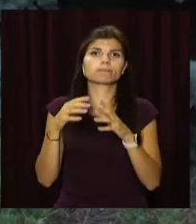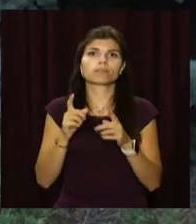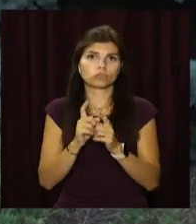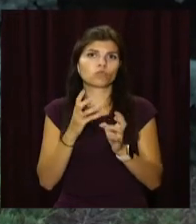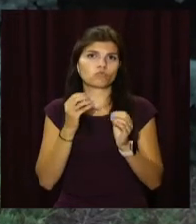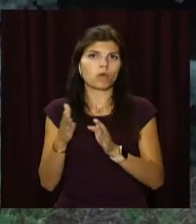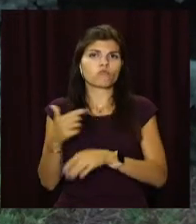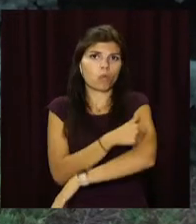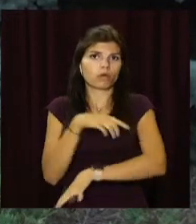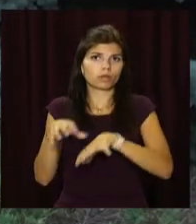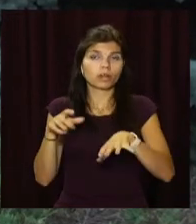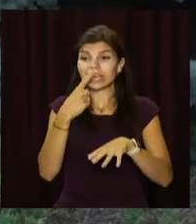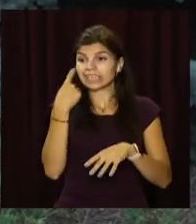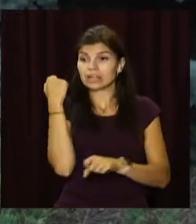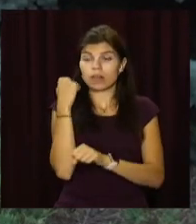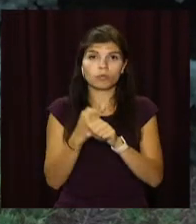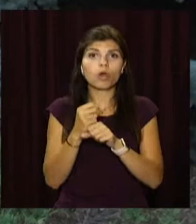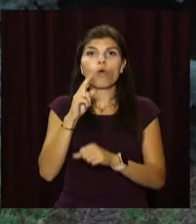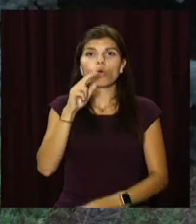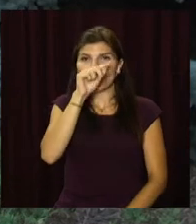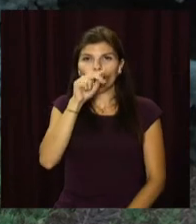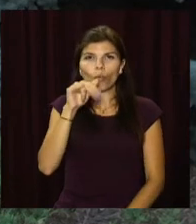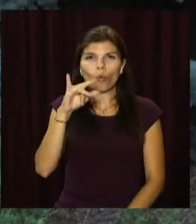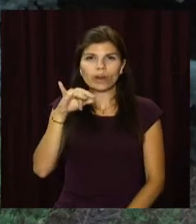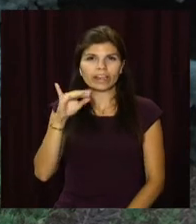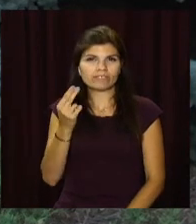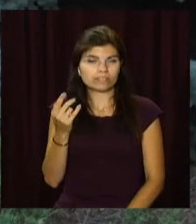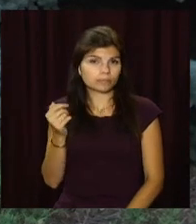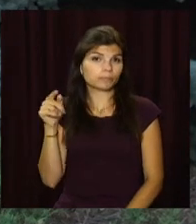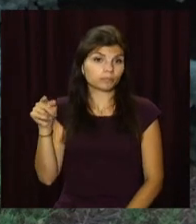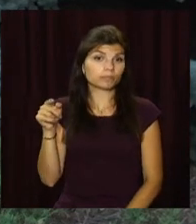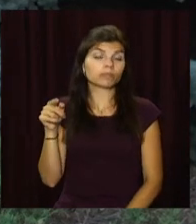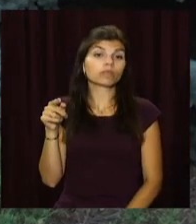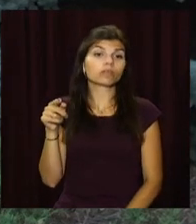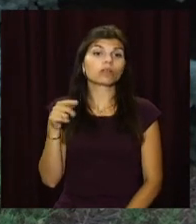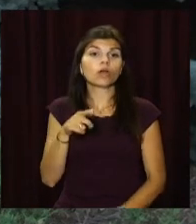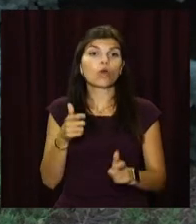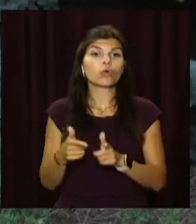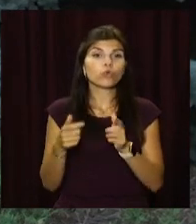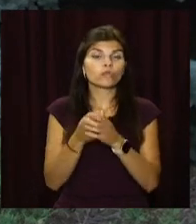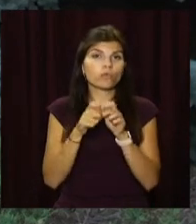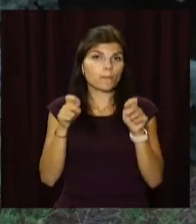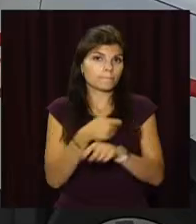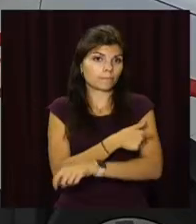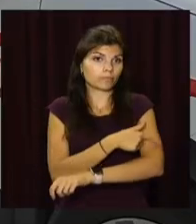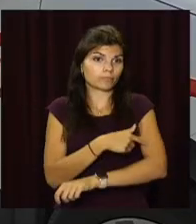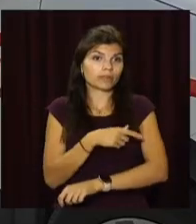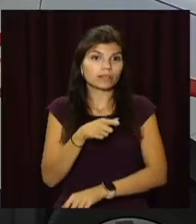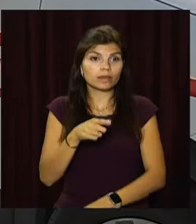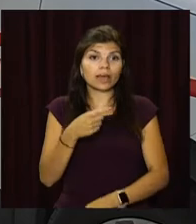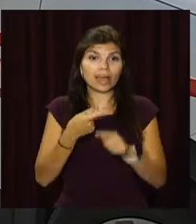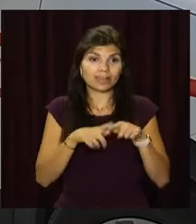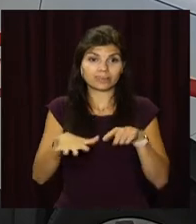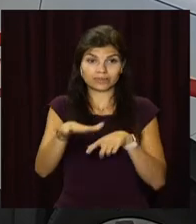амбулаторій підрядники закінчили будувати в Курилівці Дніпровського району. Місцева громада готується до відкриття медзакладу. У